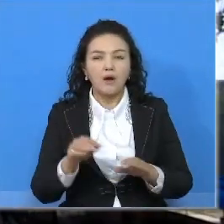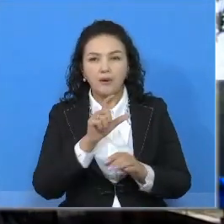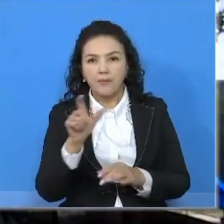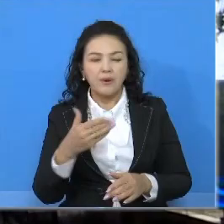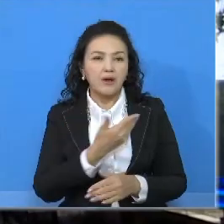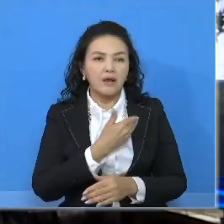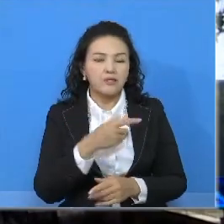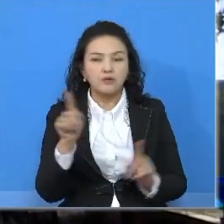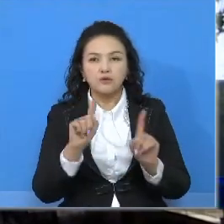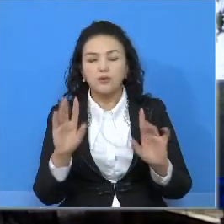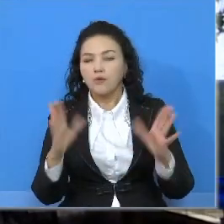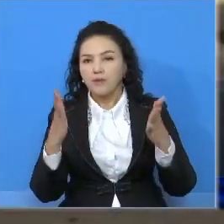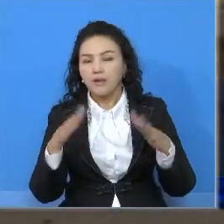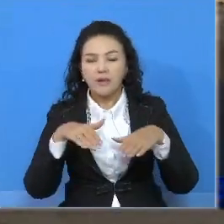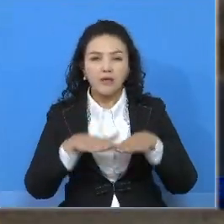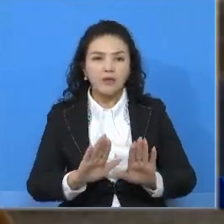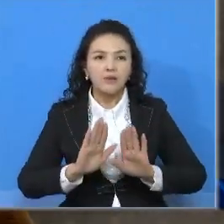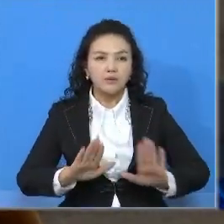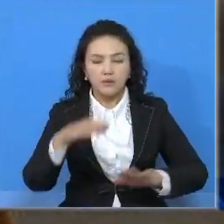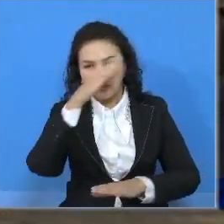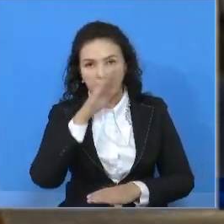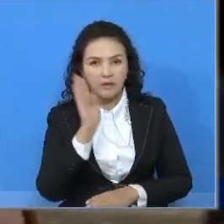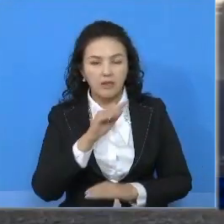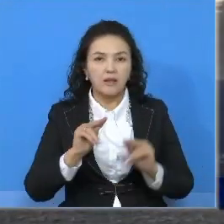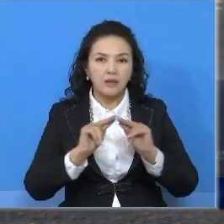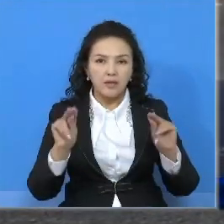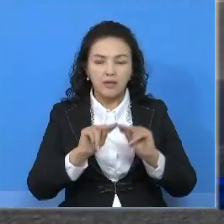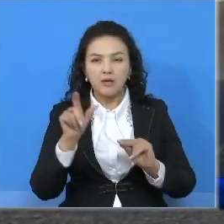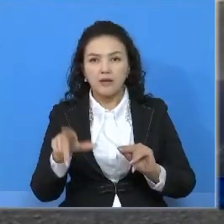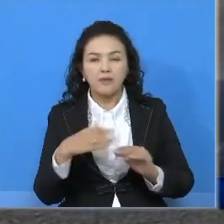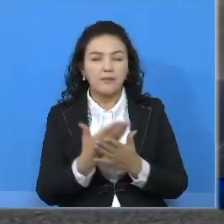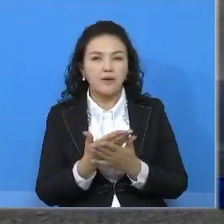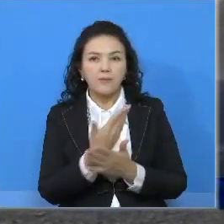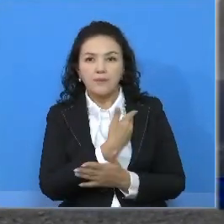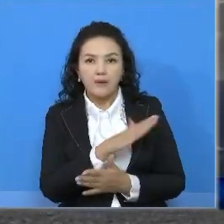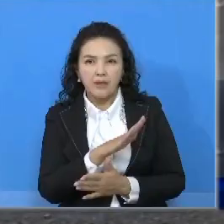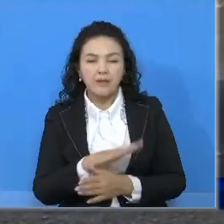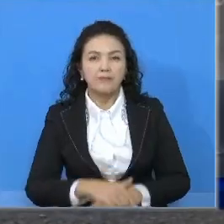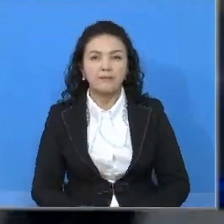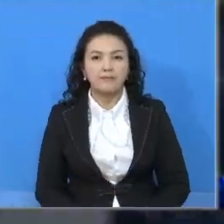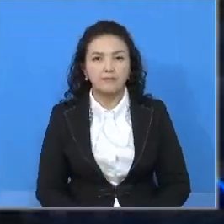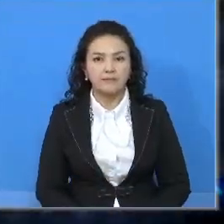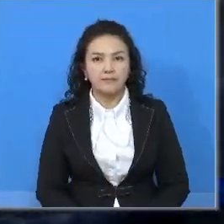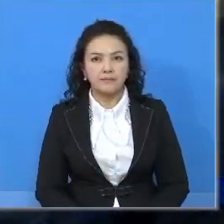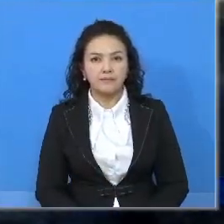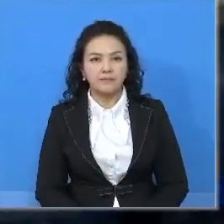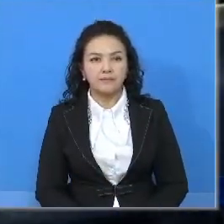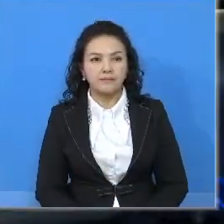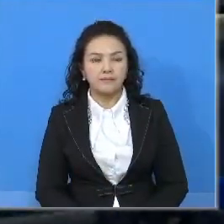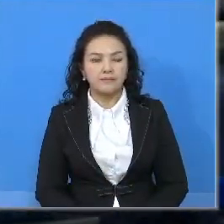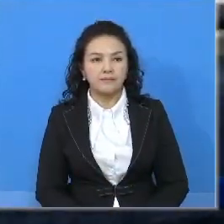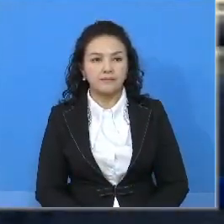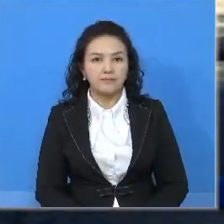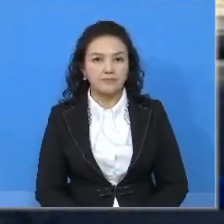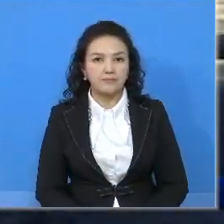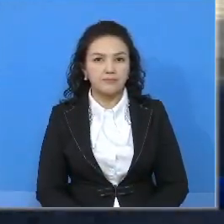Сказать хоть что-то о случившемся решились только родители. Педагоги давать комментарии по этому поводу опасались. Есть спецслужбы, подойдите к ним на